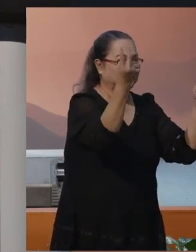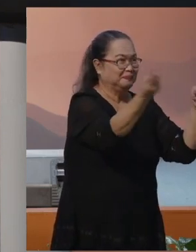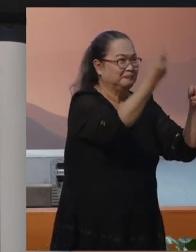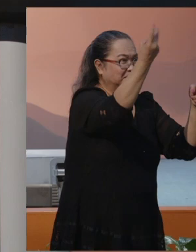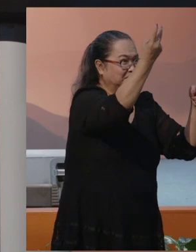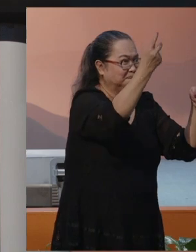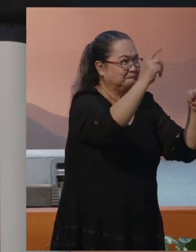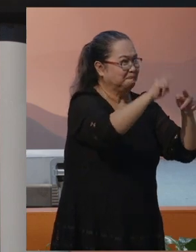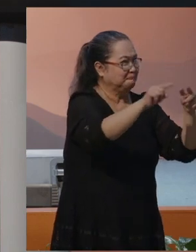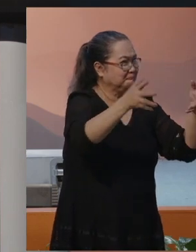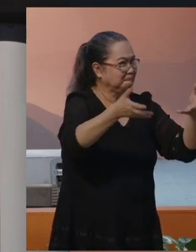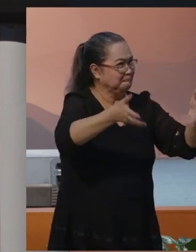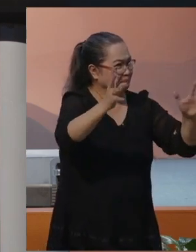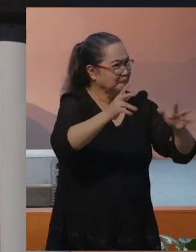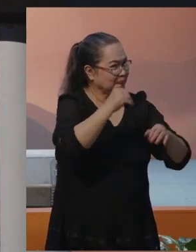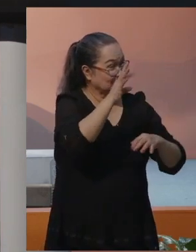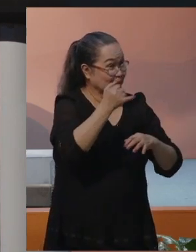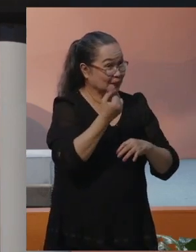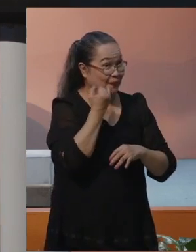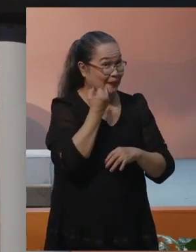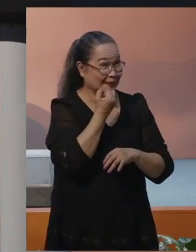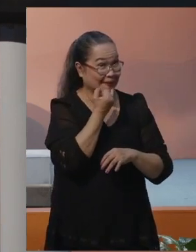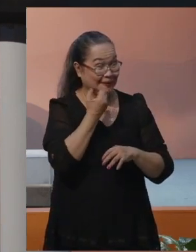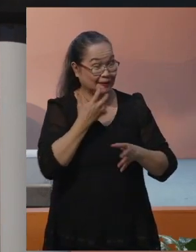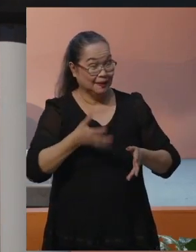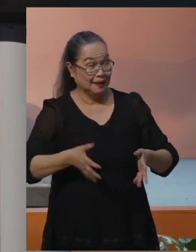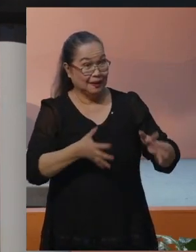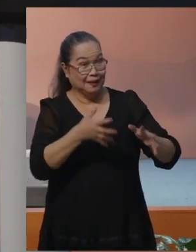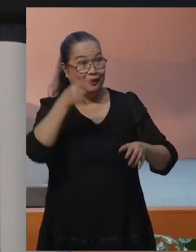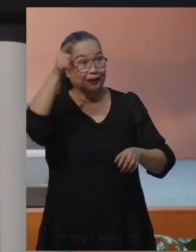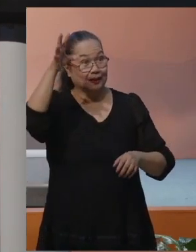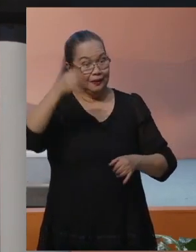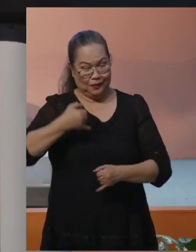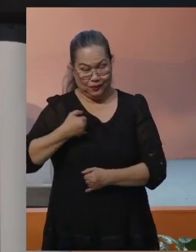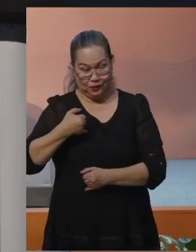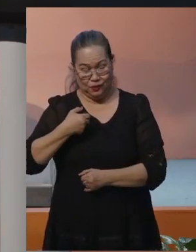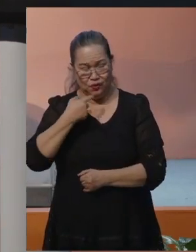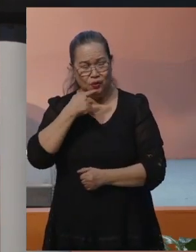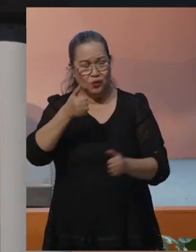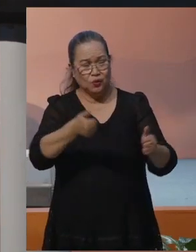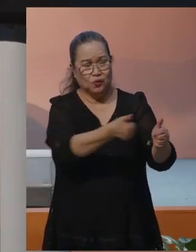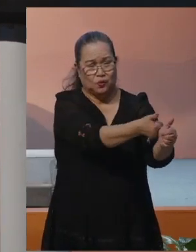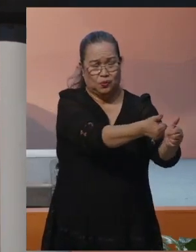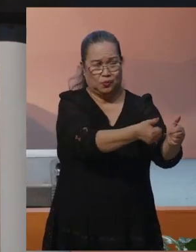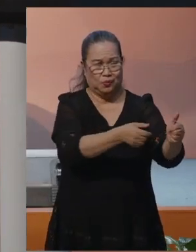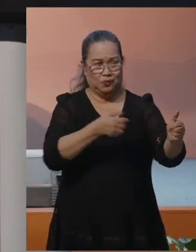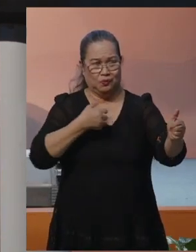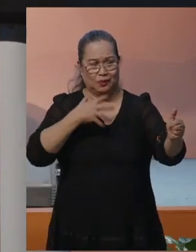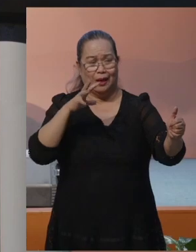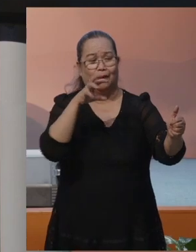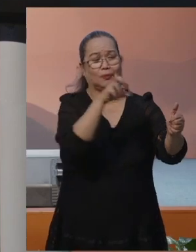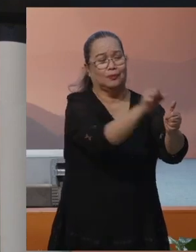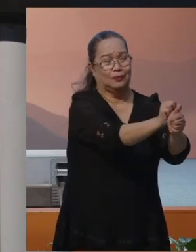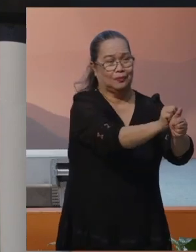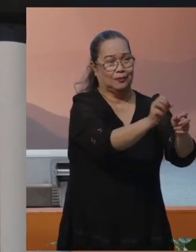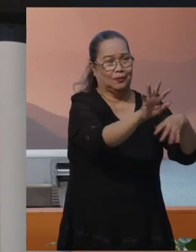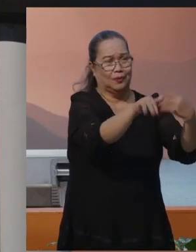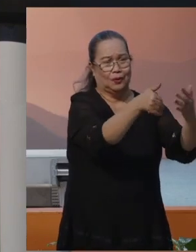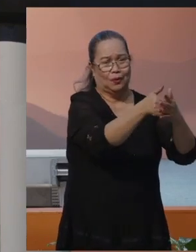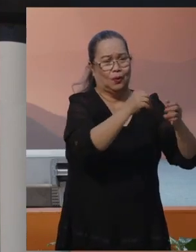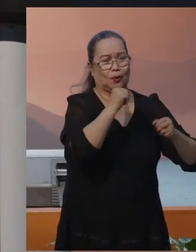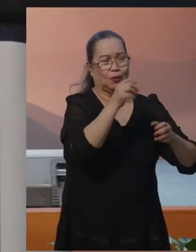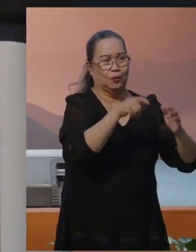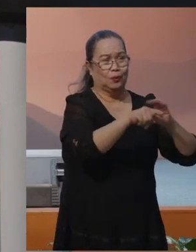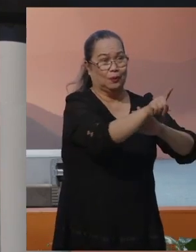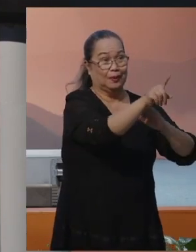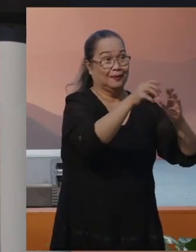Walang hinayaan makawala ang mga Israelita sapagkat inutos ni Joshua, pursue your enemies, attack their rear guard, do not let them